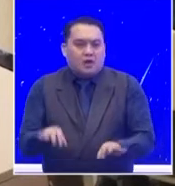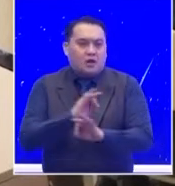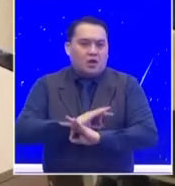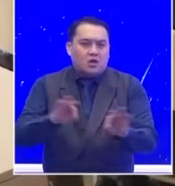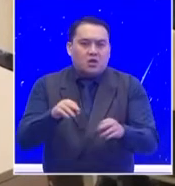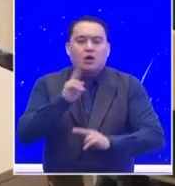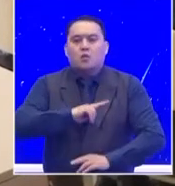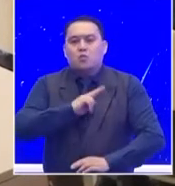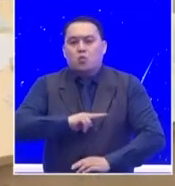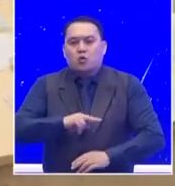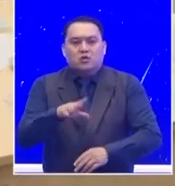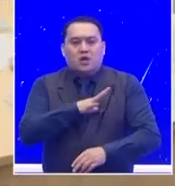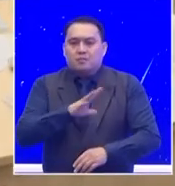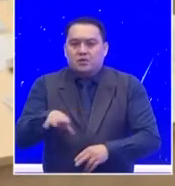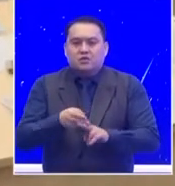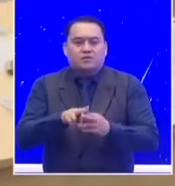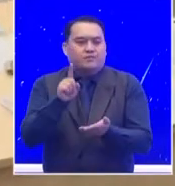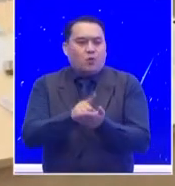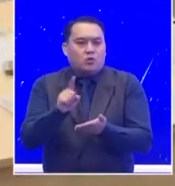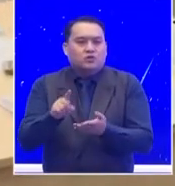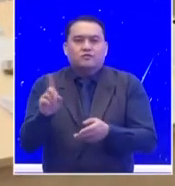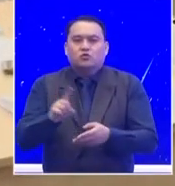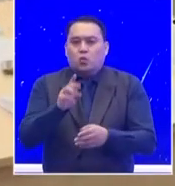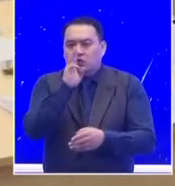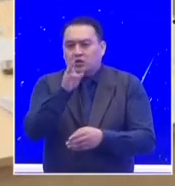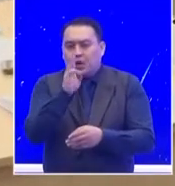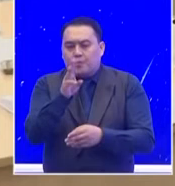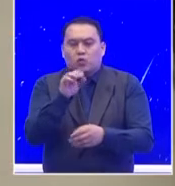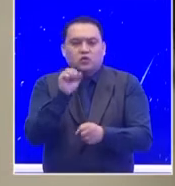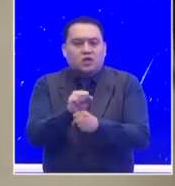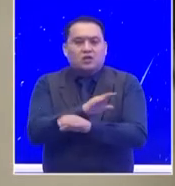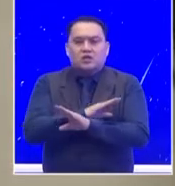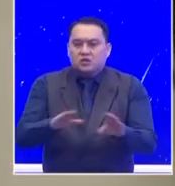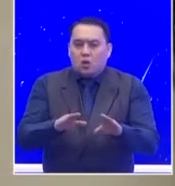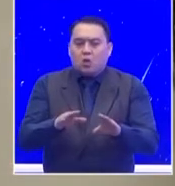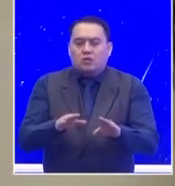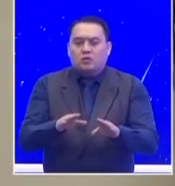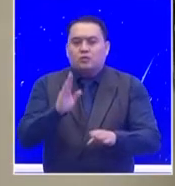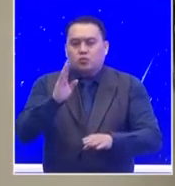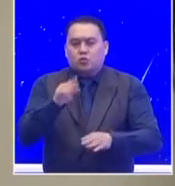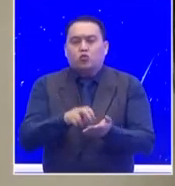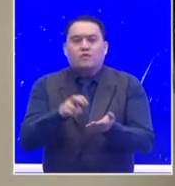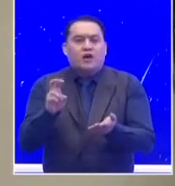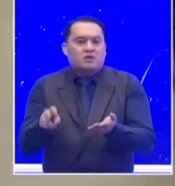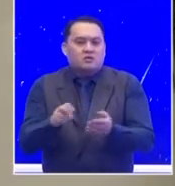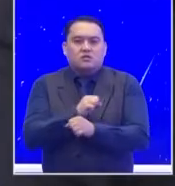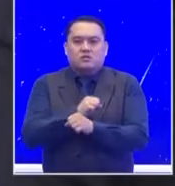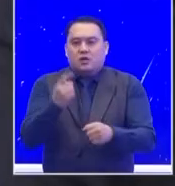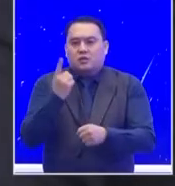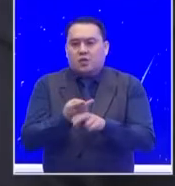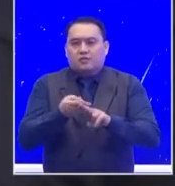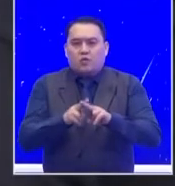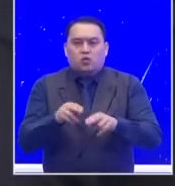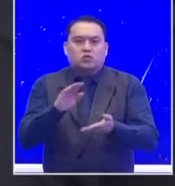будни работников не должны омрачаться мыслями о задержке заработанных денег или, того хуже, предстоящим увольнением. Как показал соцопрос